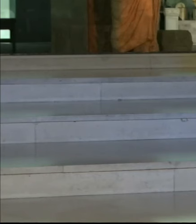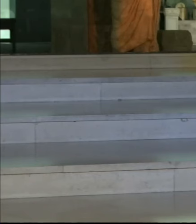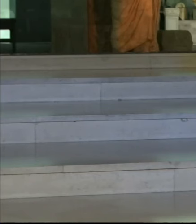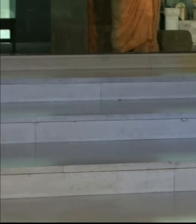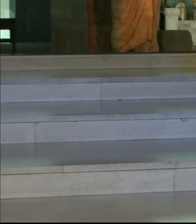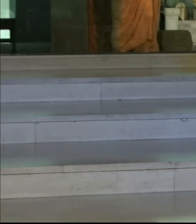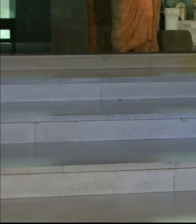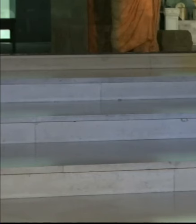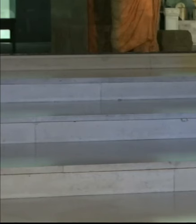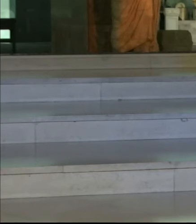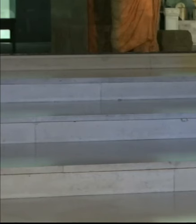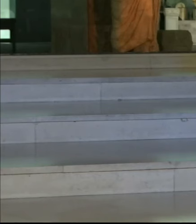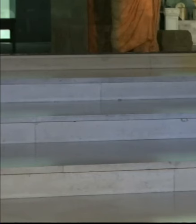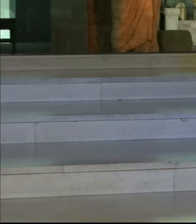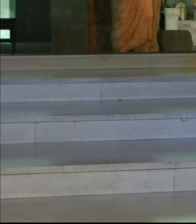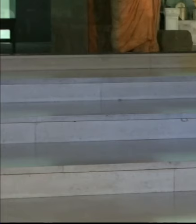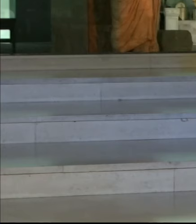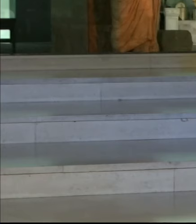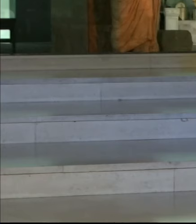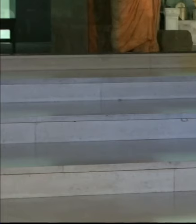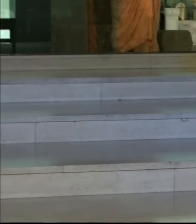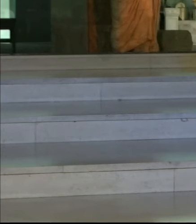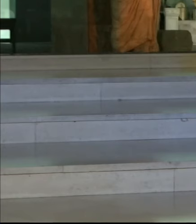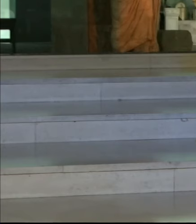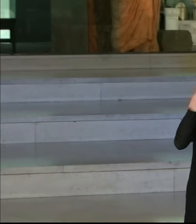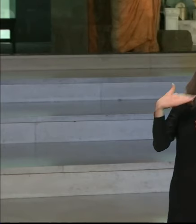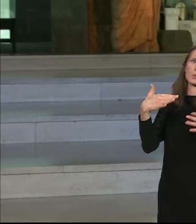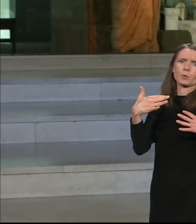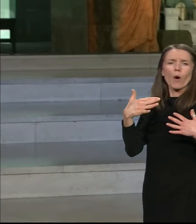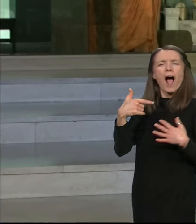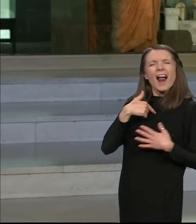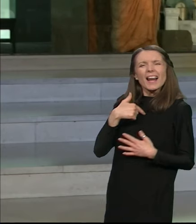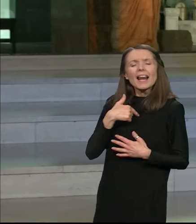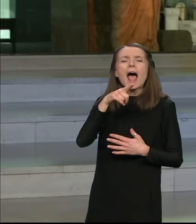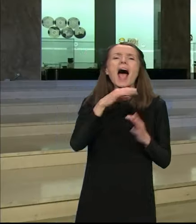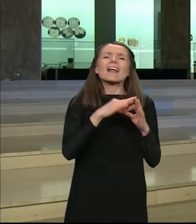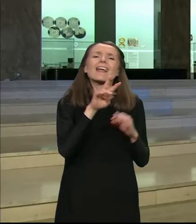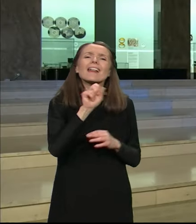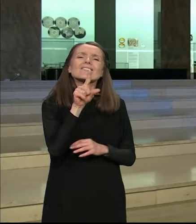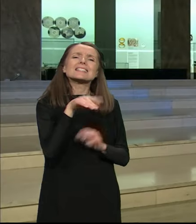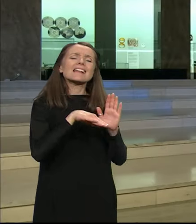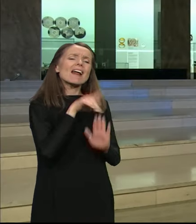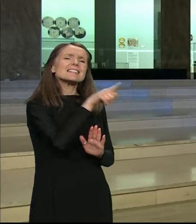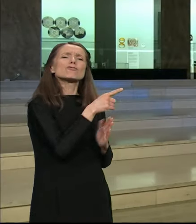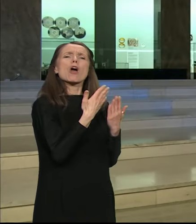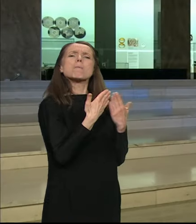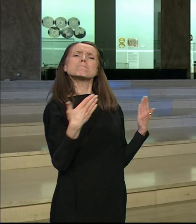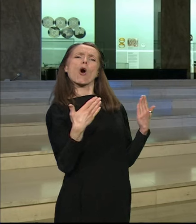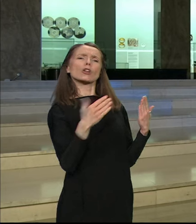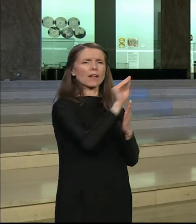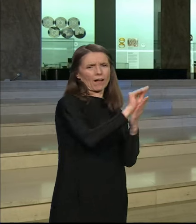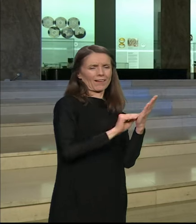da nisam pogrešila. Atelje je bilo sjajno pozorište, ali oni su igrali modern repertoar. A ono što sam ja u to vreme igrala